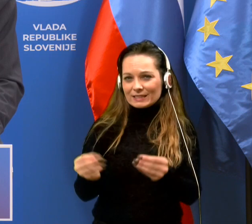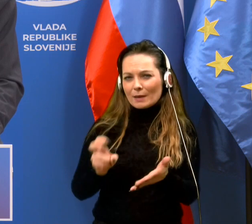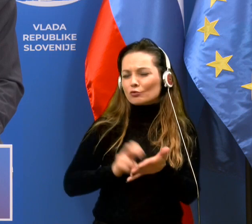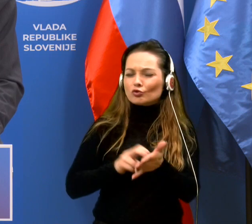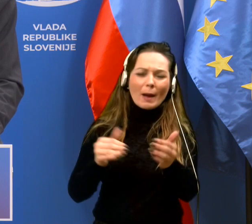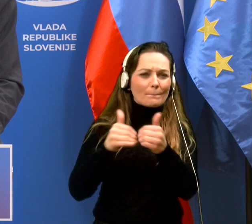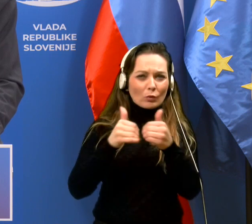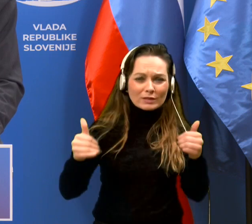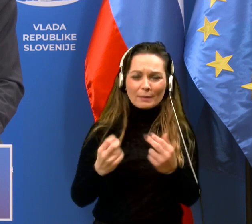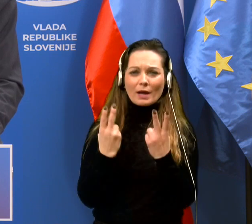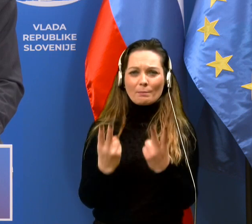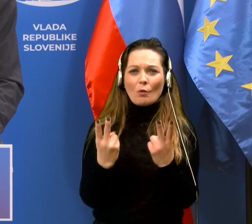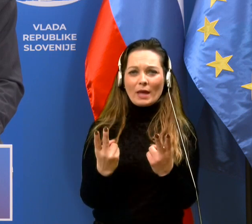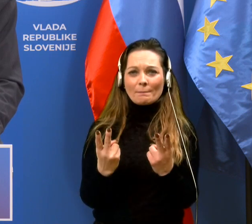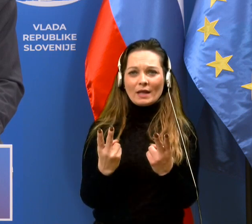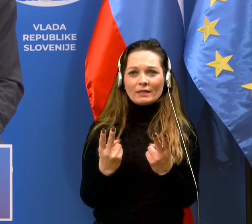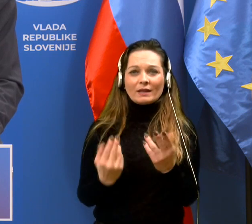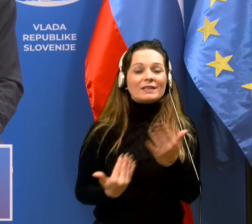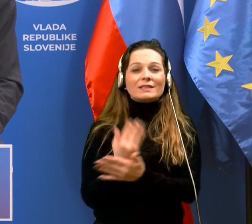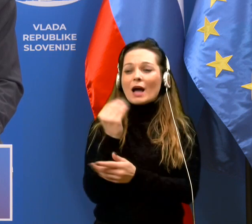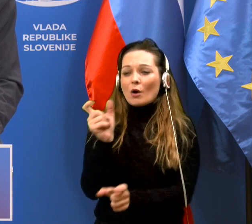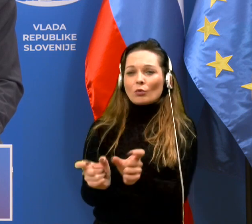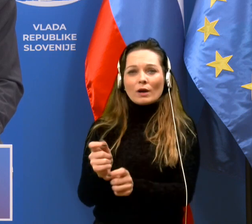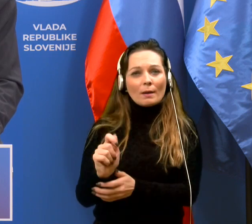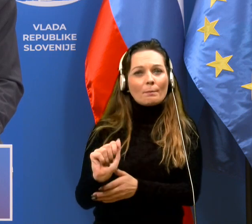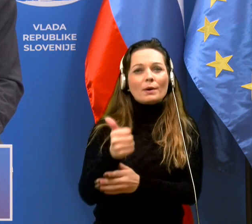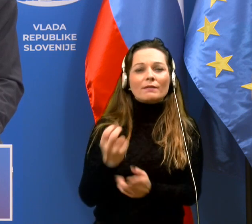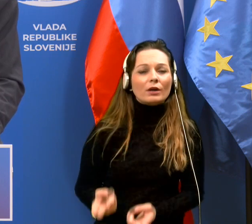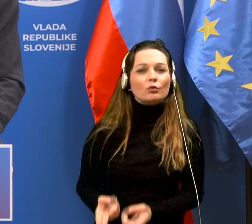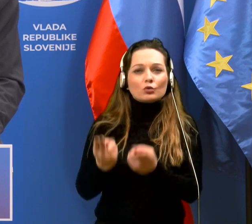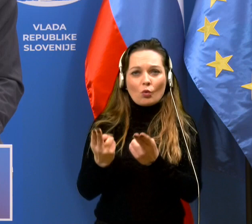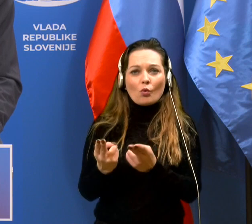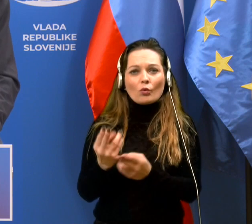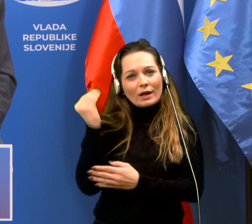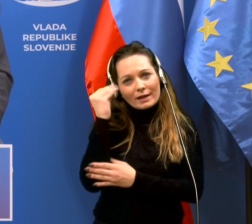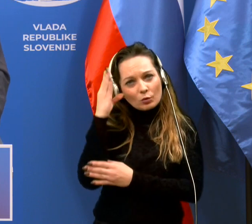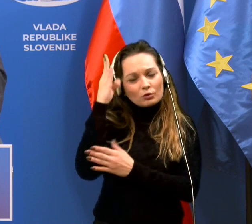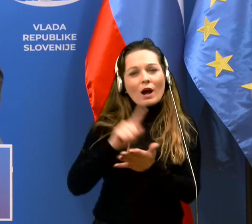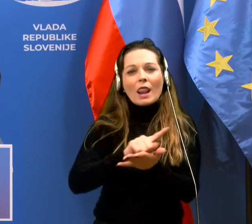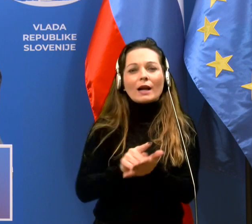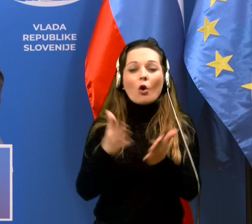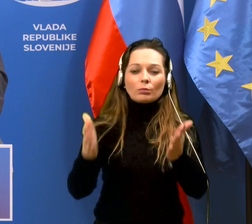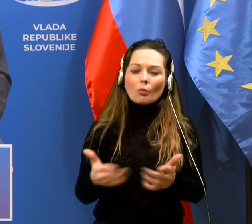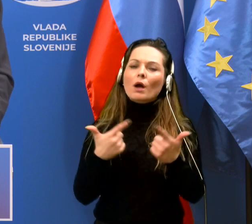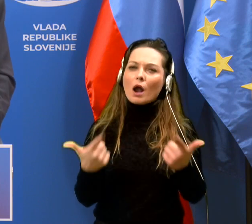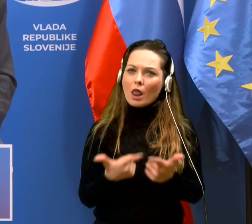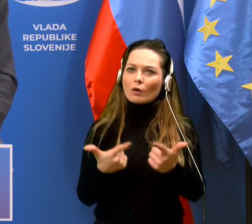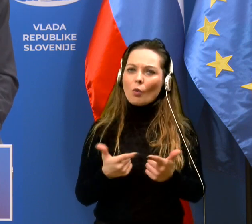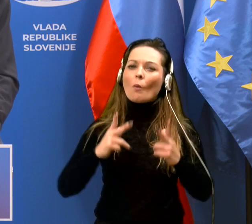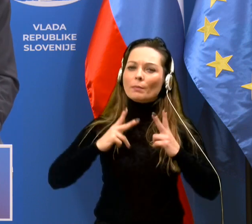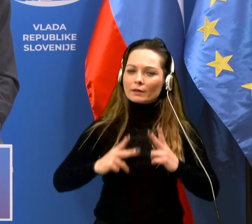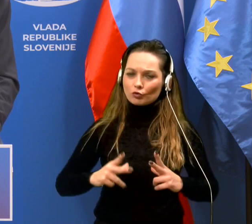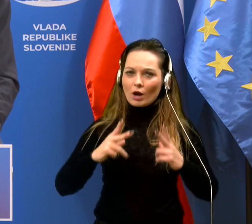posebej pomemben za učence prvega vzgojno-izobraževalnega obdobja. Lahko namreč